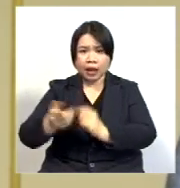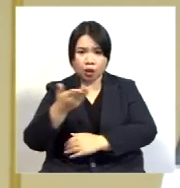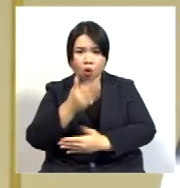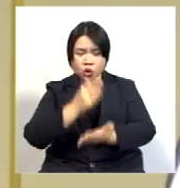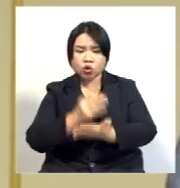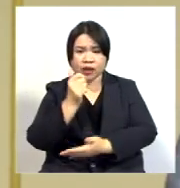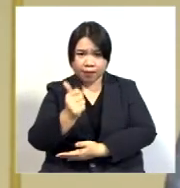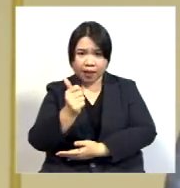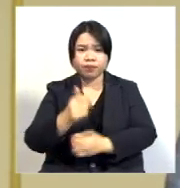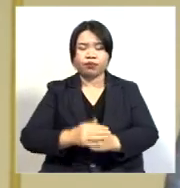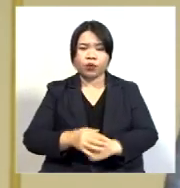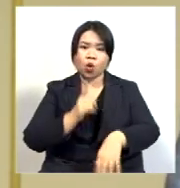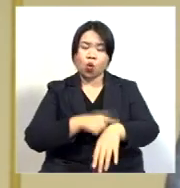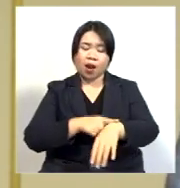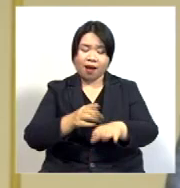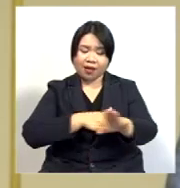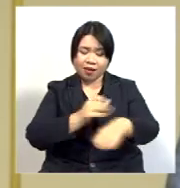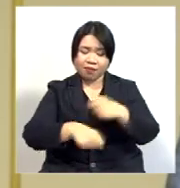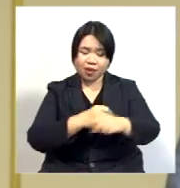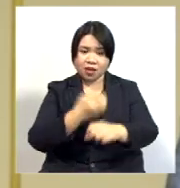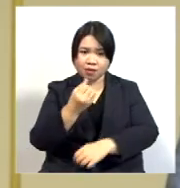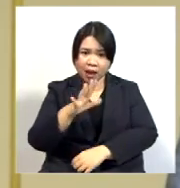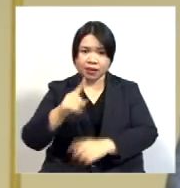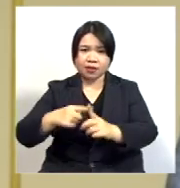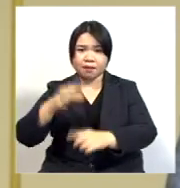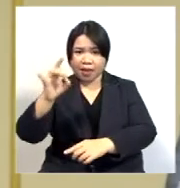ในแต่ละปีตลอดระยะเวลา15ปี8เดือน